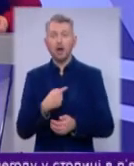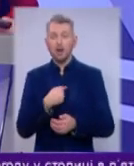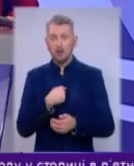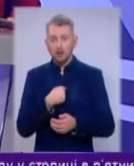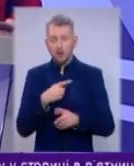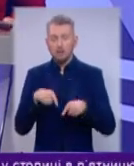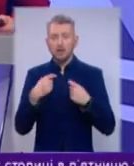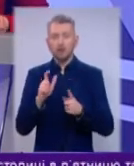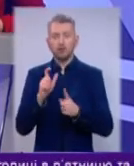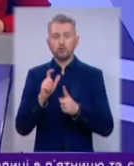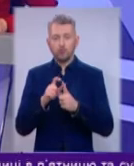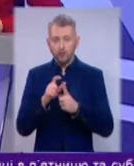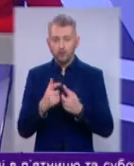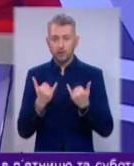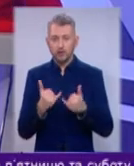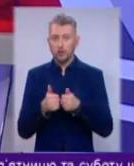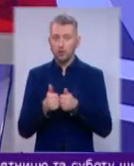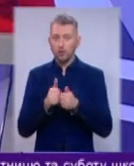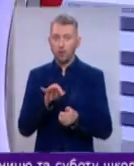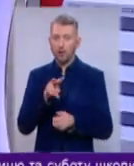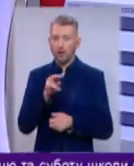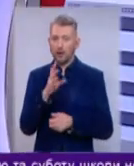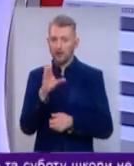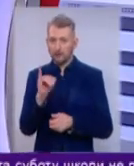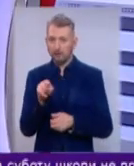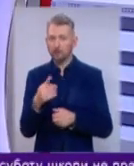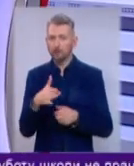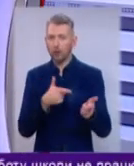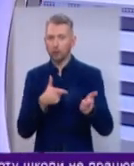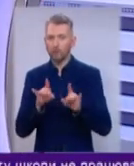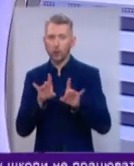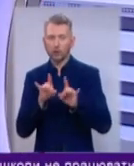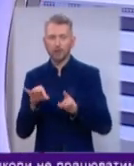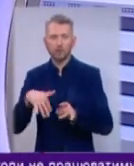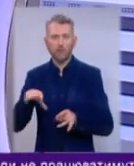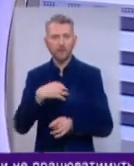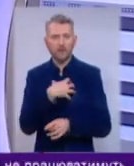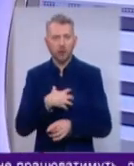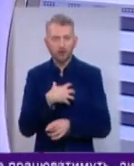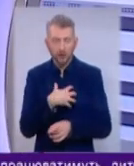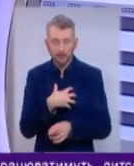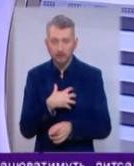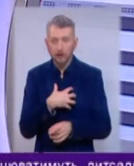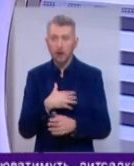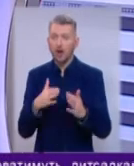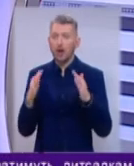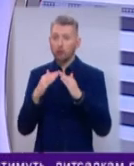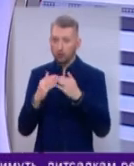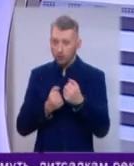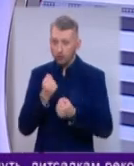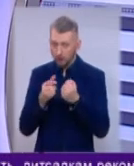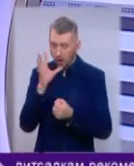традиційно передаю слово нині своєму колезі Олексу Кіпкалу, вже готовий розказати нам про все важливе. Олексо, додому доїхати